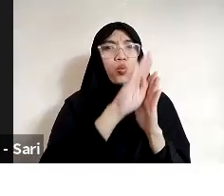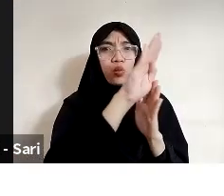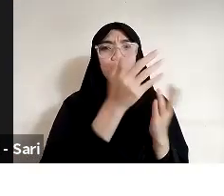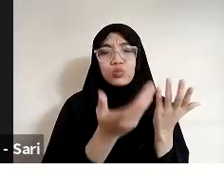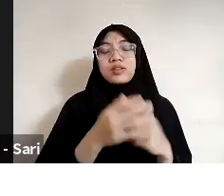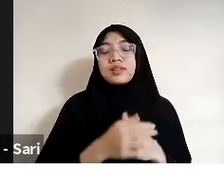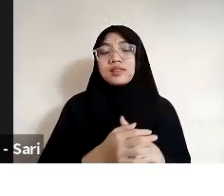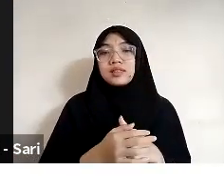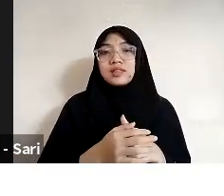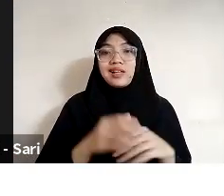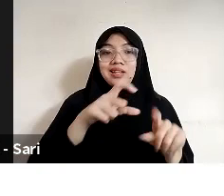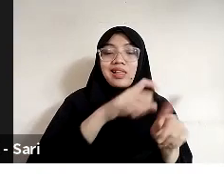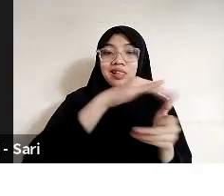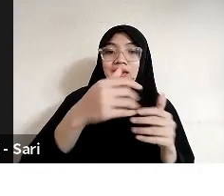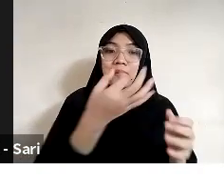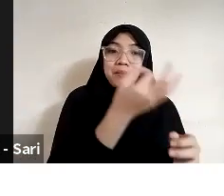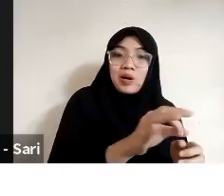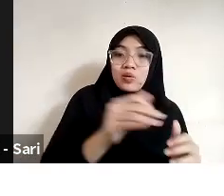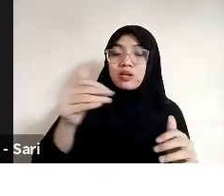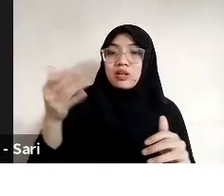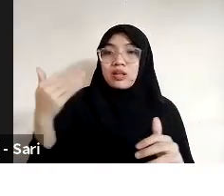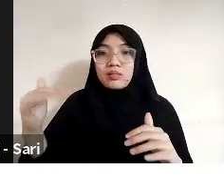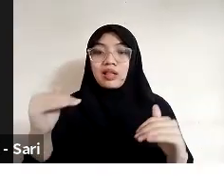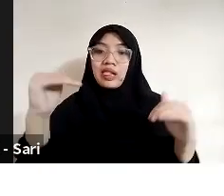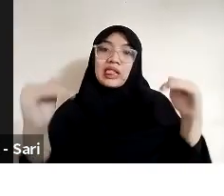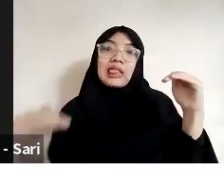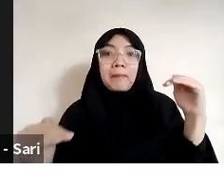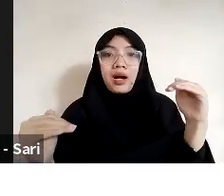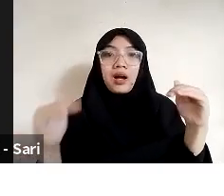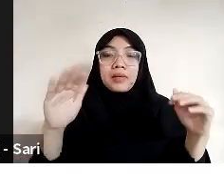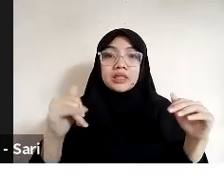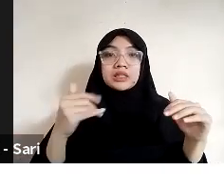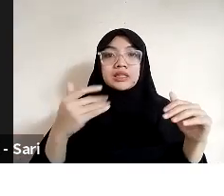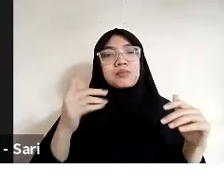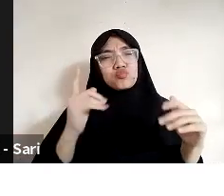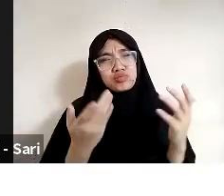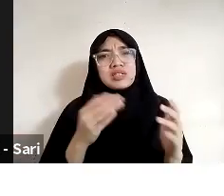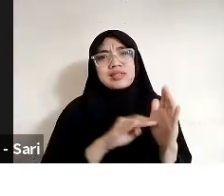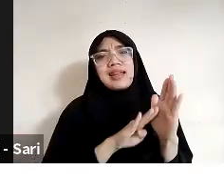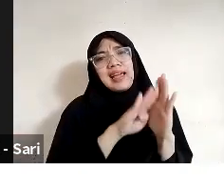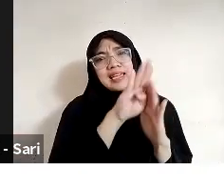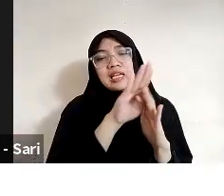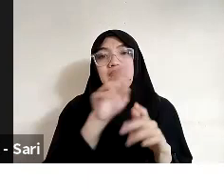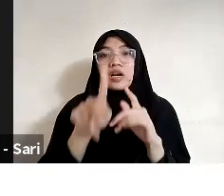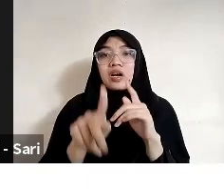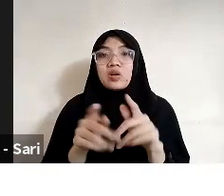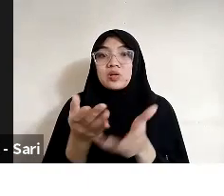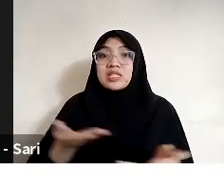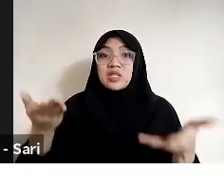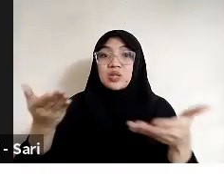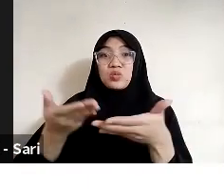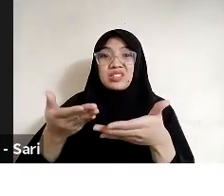ketimpangan data yang terbaru masih Maret naik, tapi nanti harusnya sih pada saat kritikal situasi